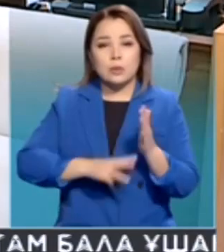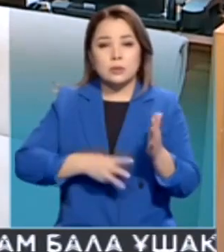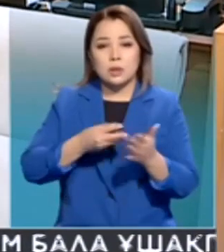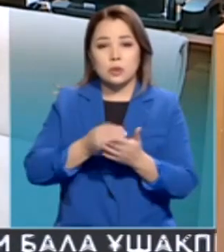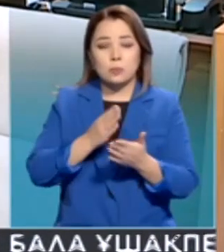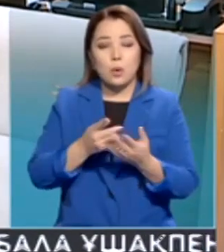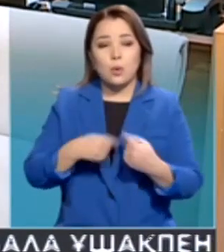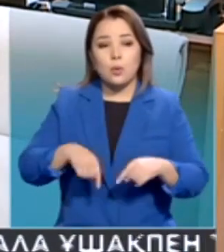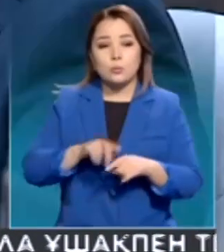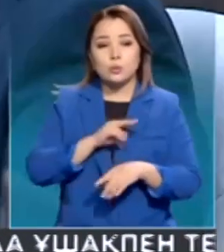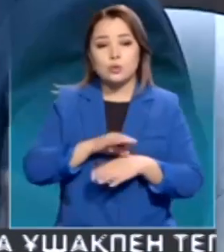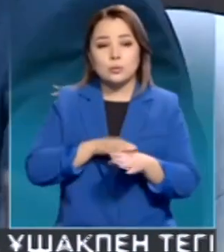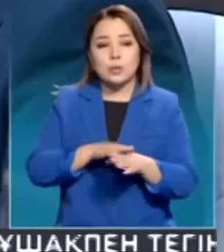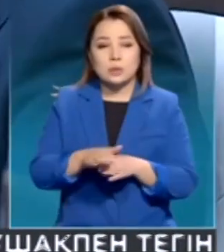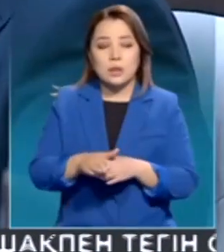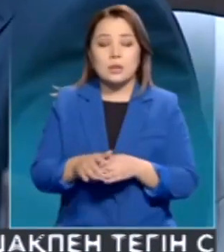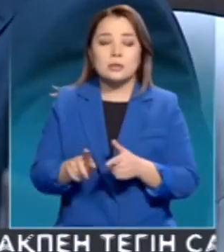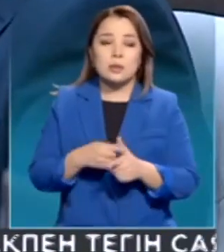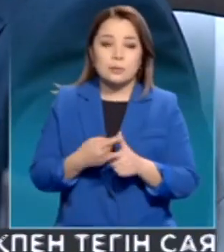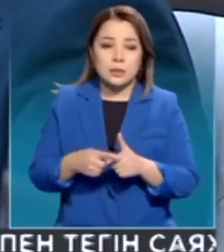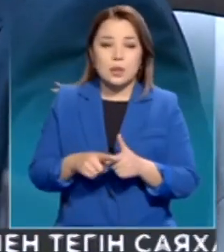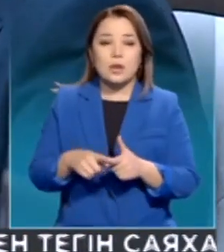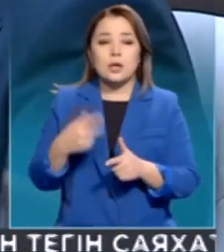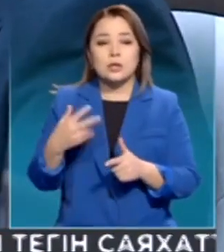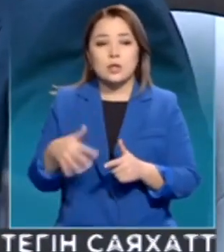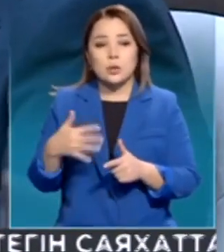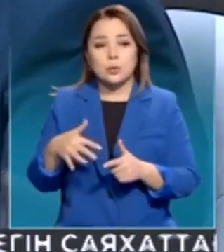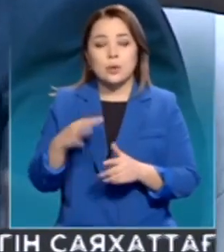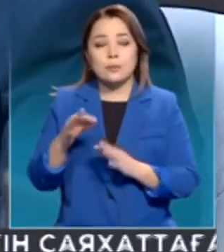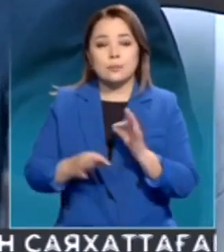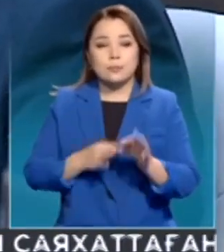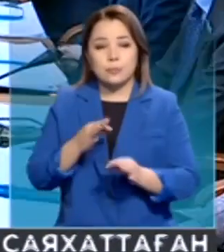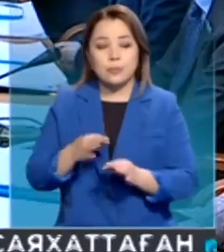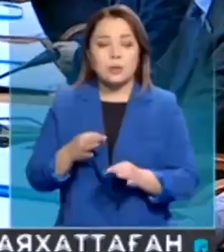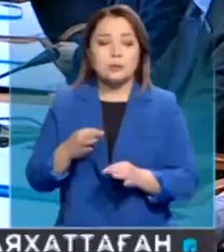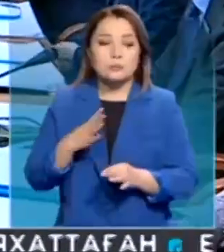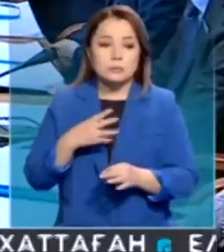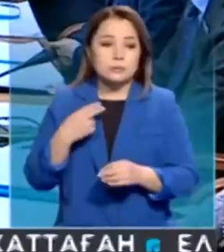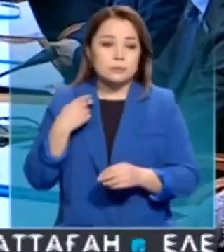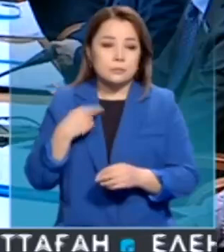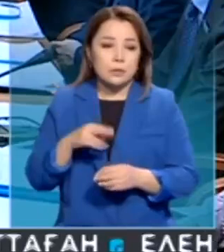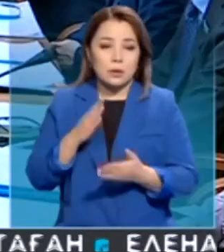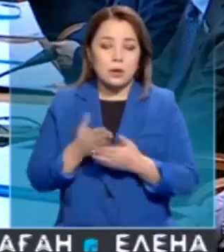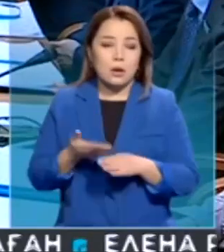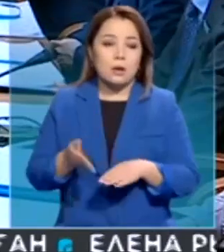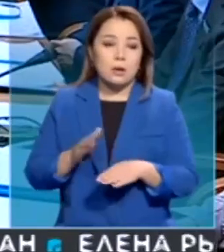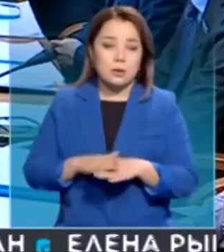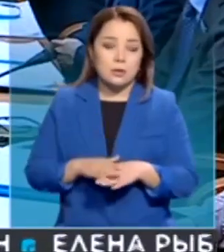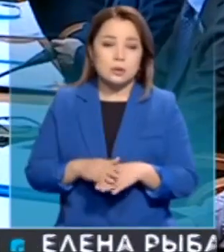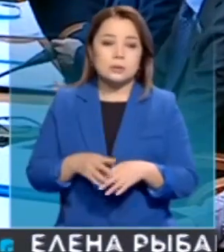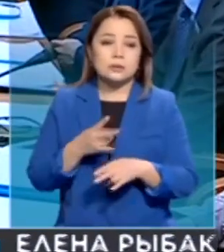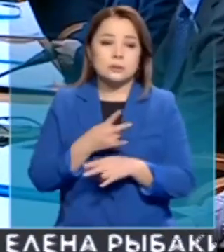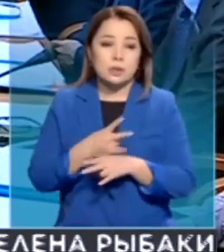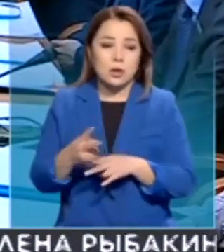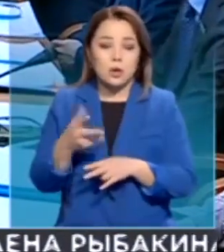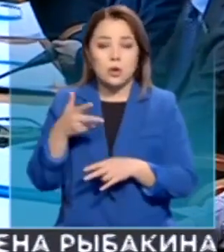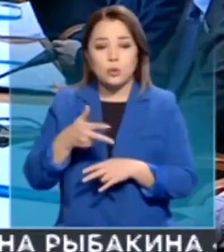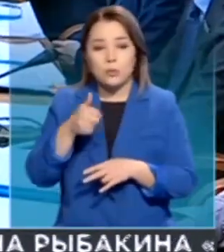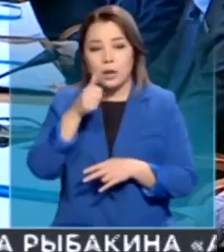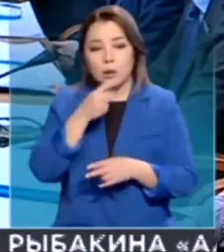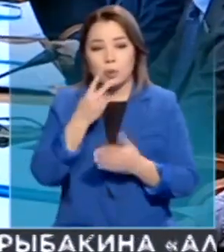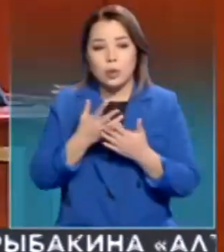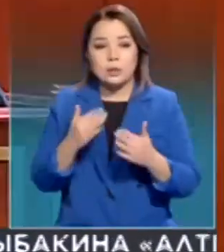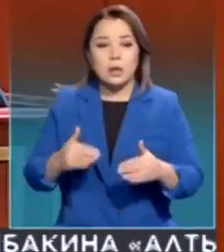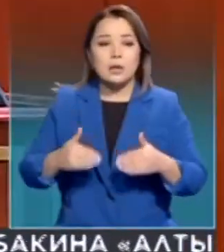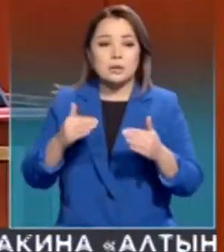салынады, қоғамдық жұмыстарға тартылады, немесе 50 тәулікке дейін қамауға алынады. Адамға ауыр зиян келтірсе, 3000 айлық есептік көрсеткішке